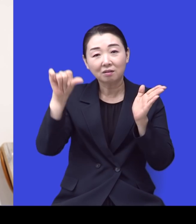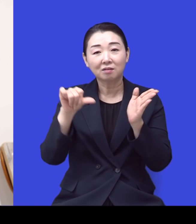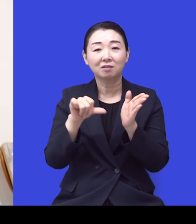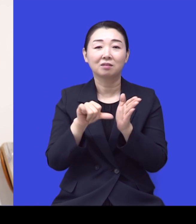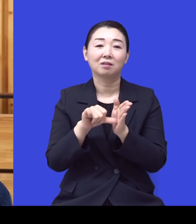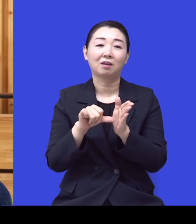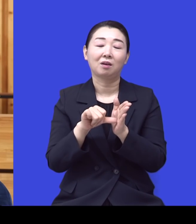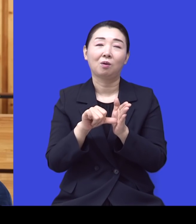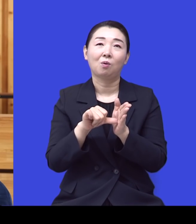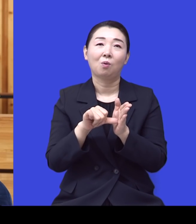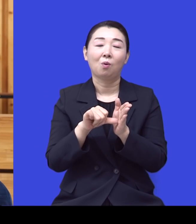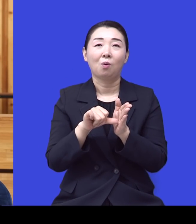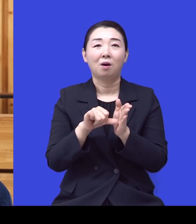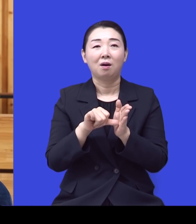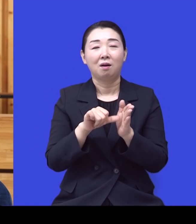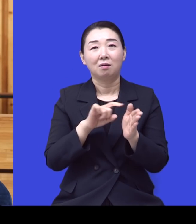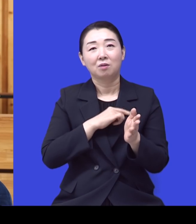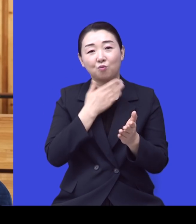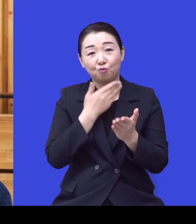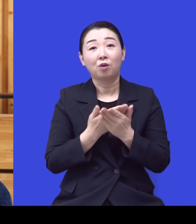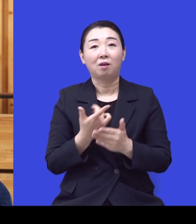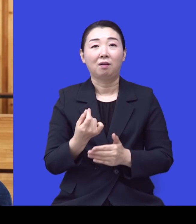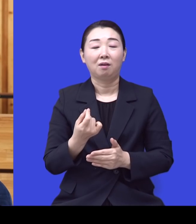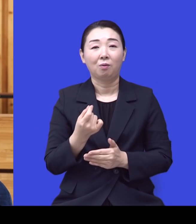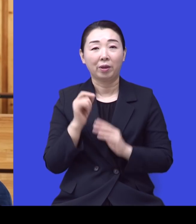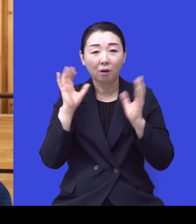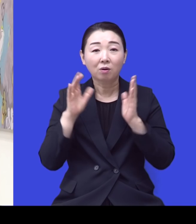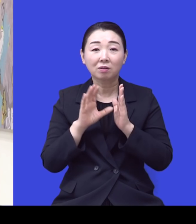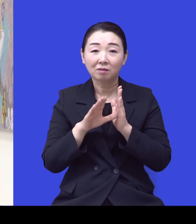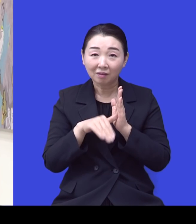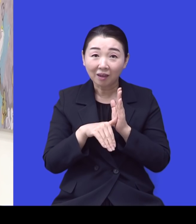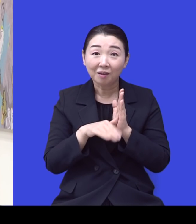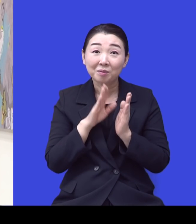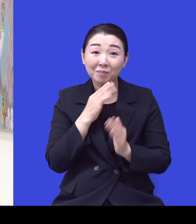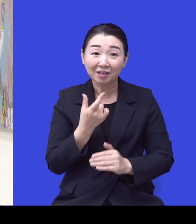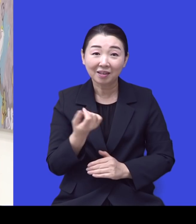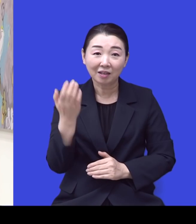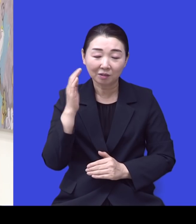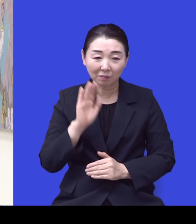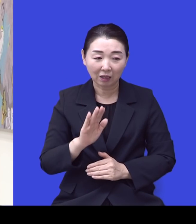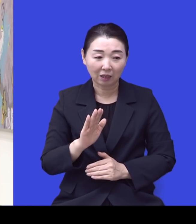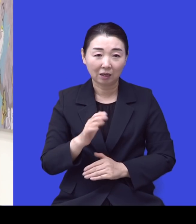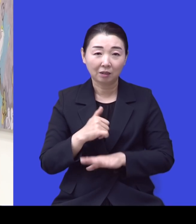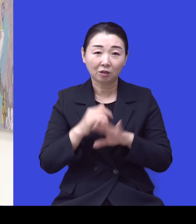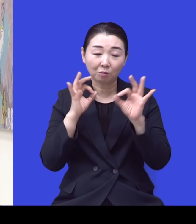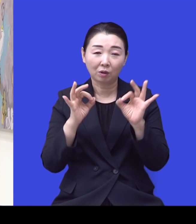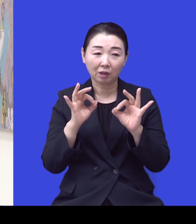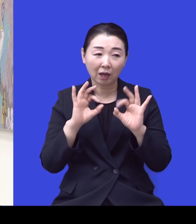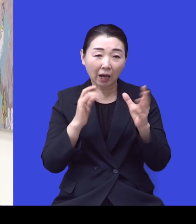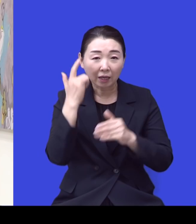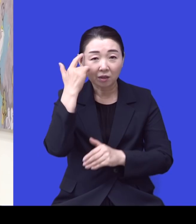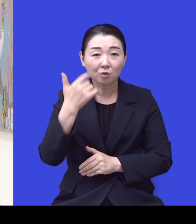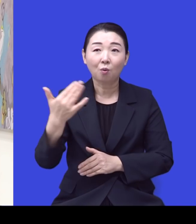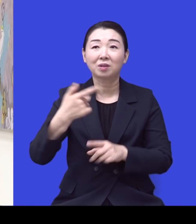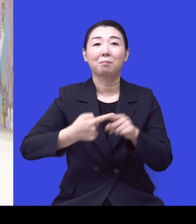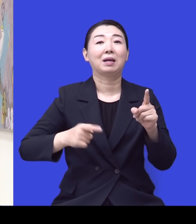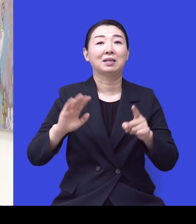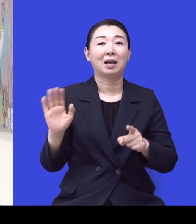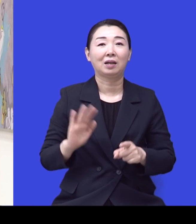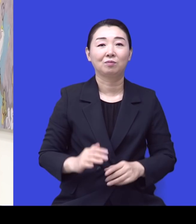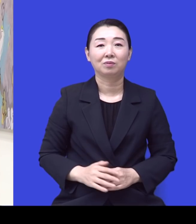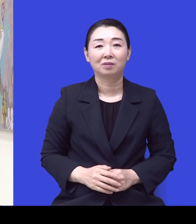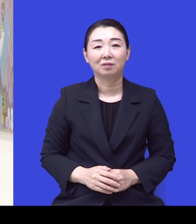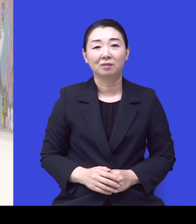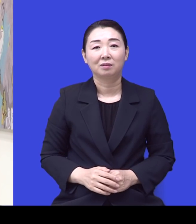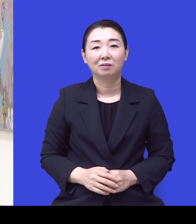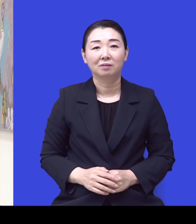본 어게인 그 어린 시절이었지만 제가 나중에 보니까 아이들의 영혼은 절대 절반이 아니구나.